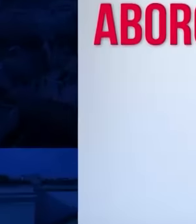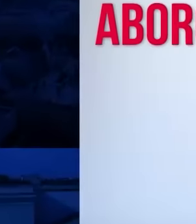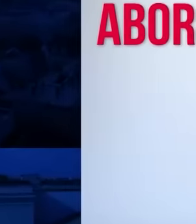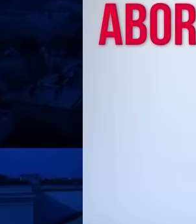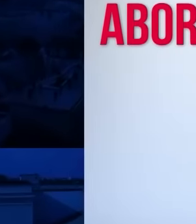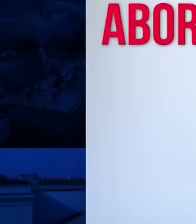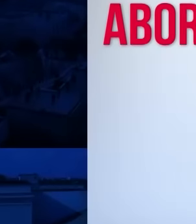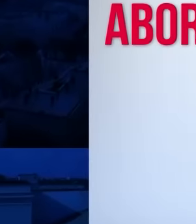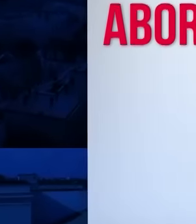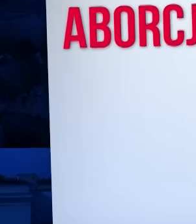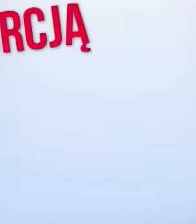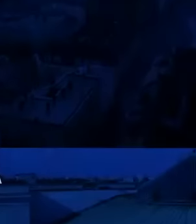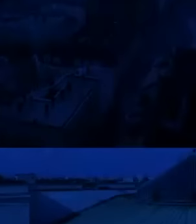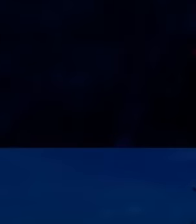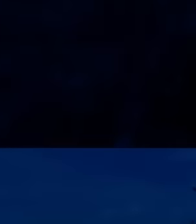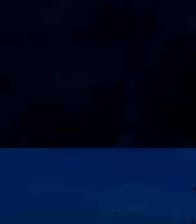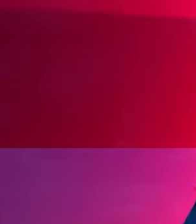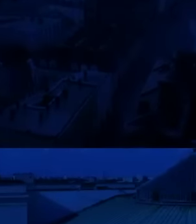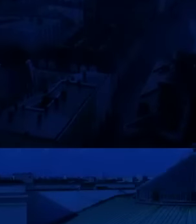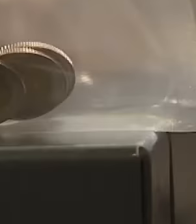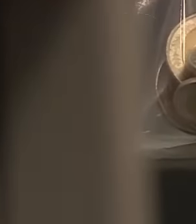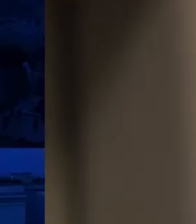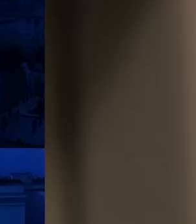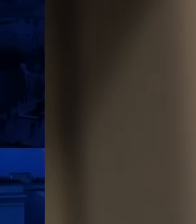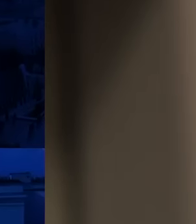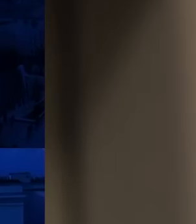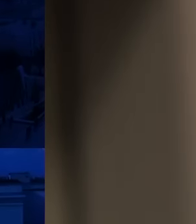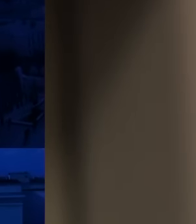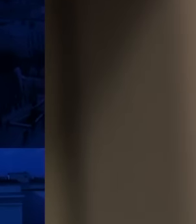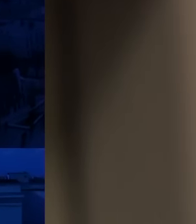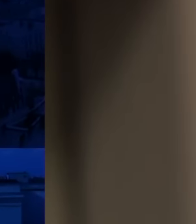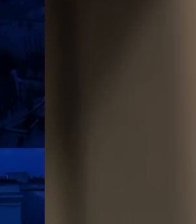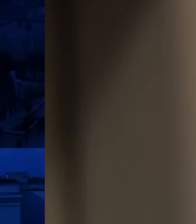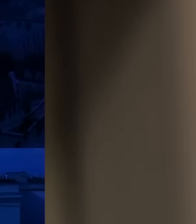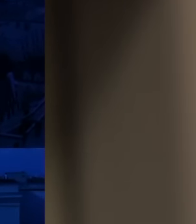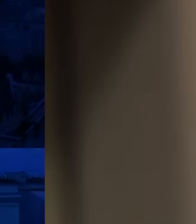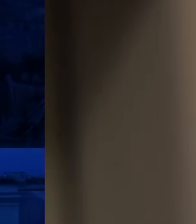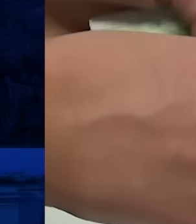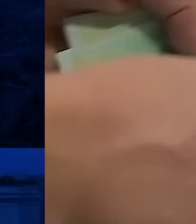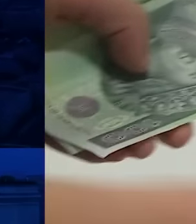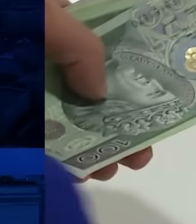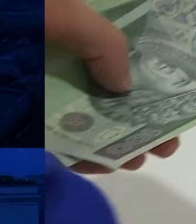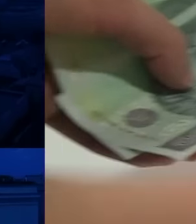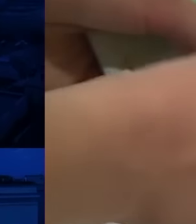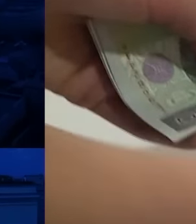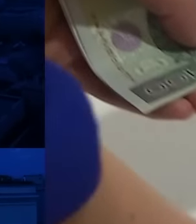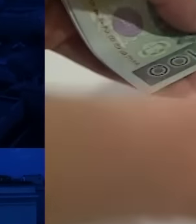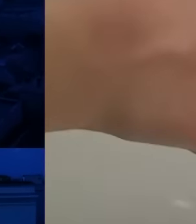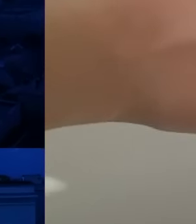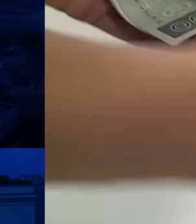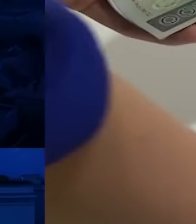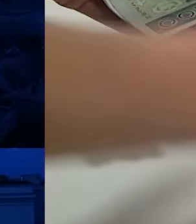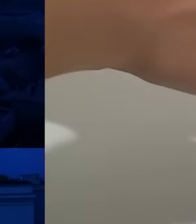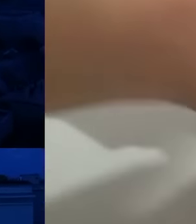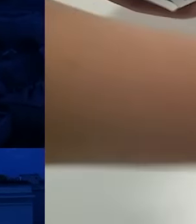tej sprawie. Czy rozpad rządu widać na horyzoncie? Budżet wygrał z wdowami. Mimo hucznych zapowiedzi obozu władzy, renta wdowia